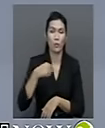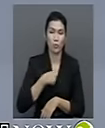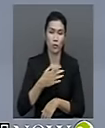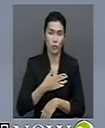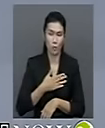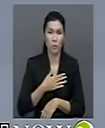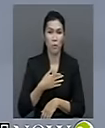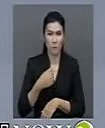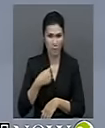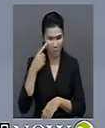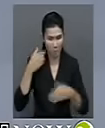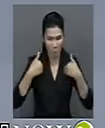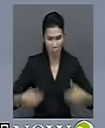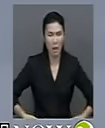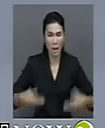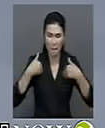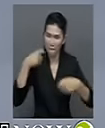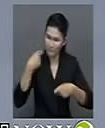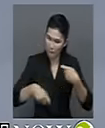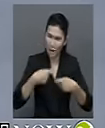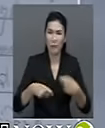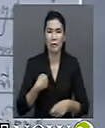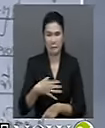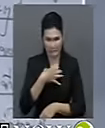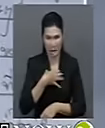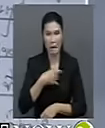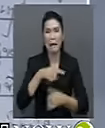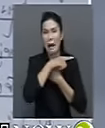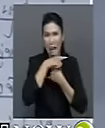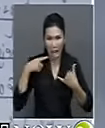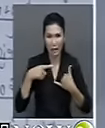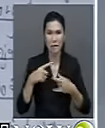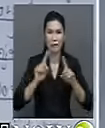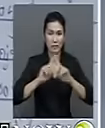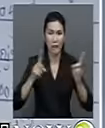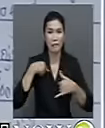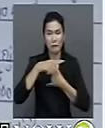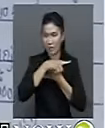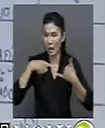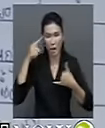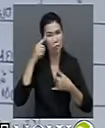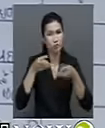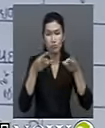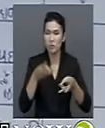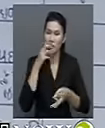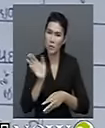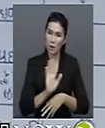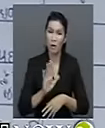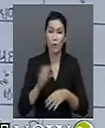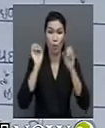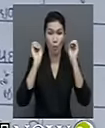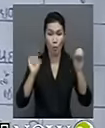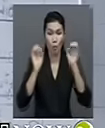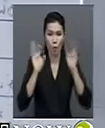ำบากชีวิตลำบากมามากเคยคิดจะฆ่าตัวตายแต่ก็บอกว่าการตายเนี่ยไม่ใช่ทางออกคุณครูประจ